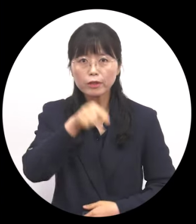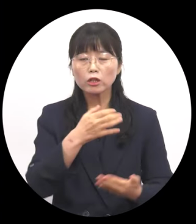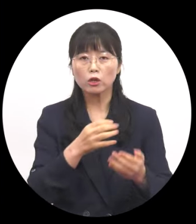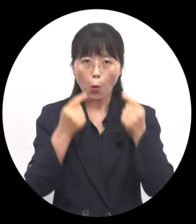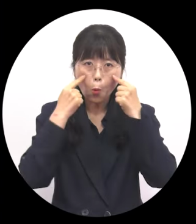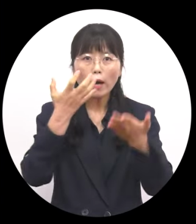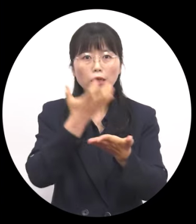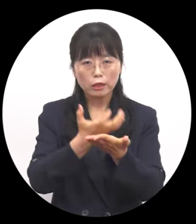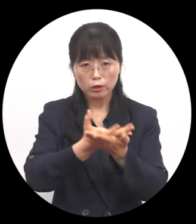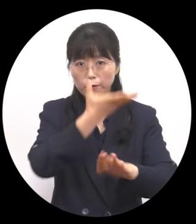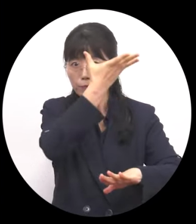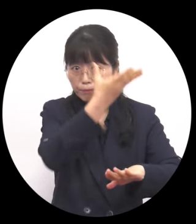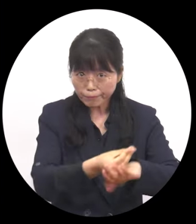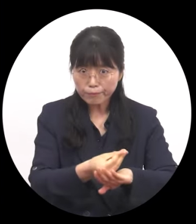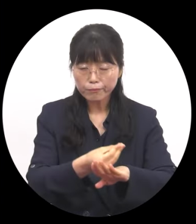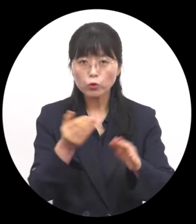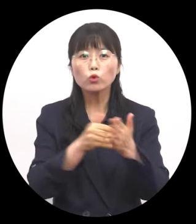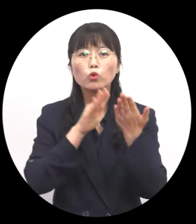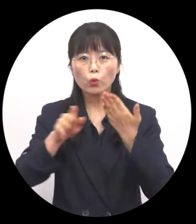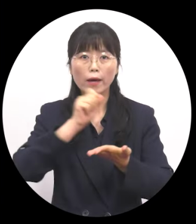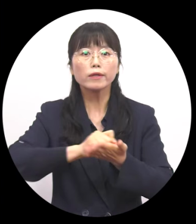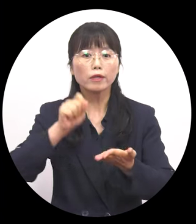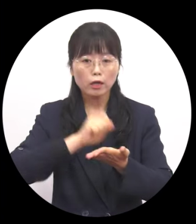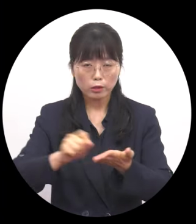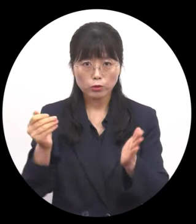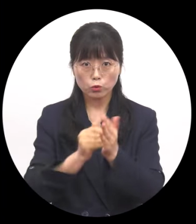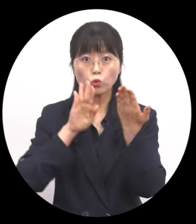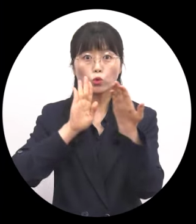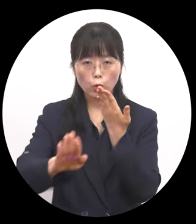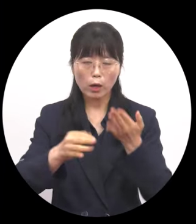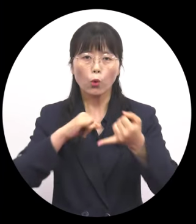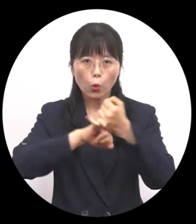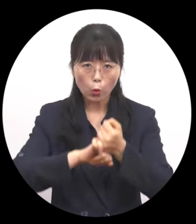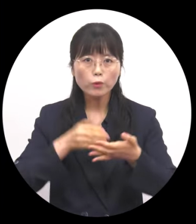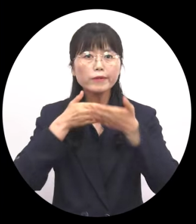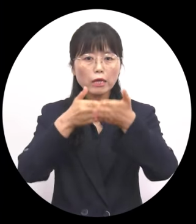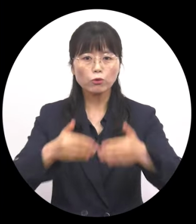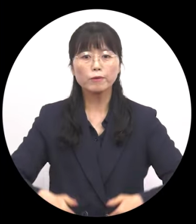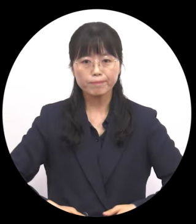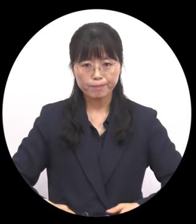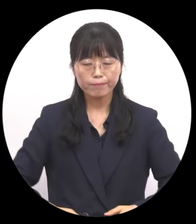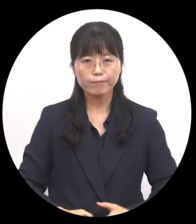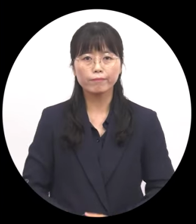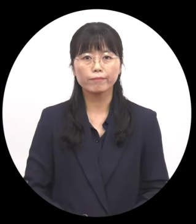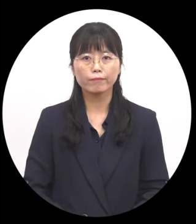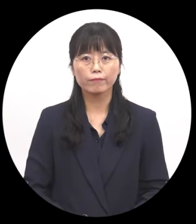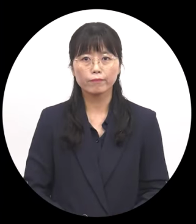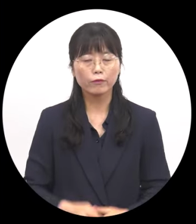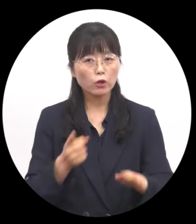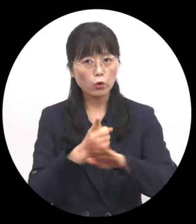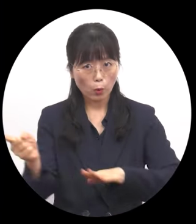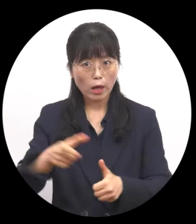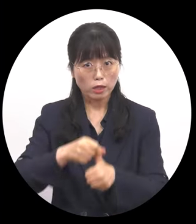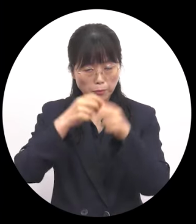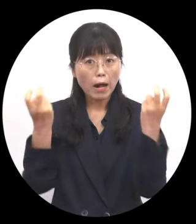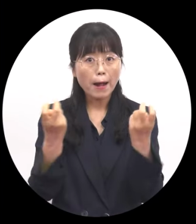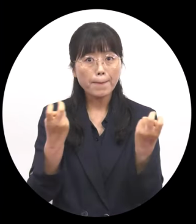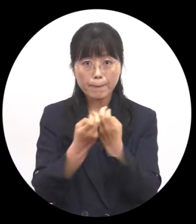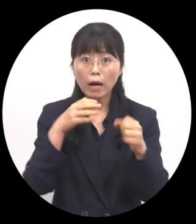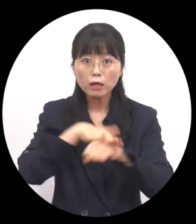추천인 확인서를 내려받으셔서 작성하시고 반드시 제출해 주셔야 합니다. 그의 선발